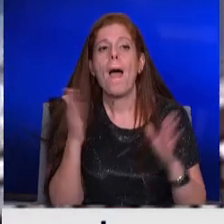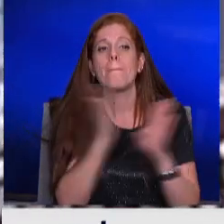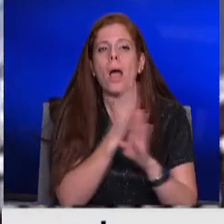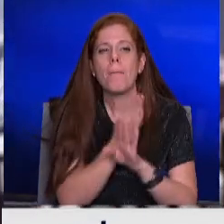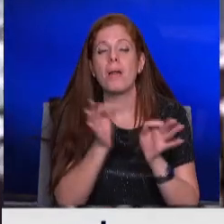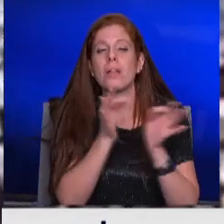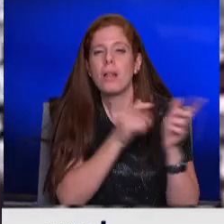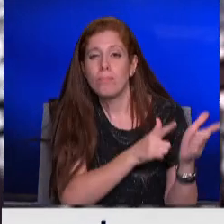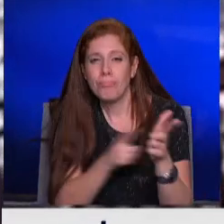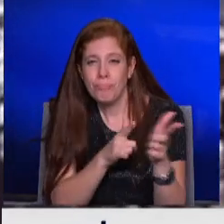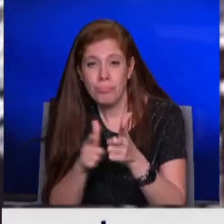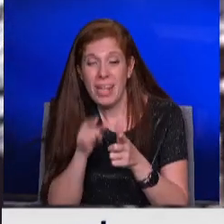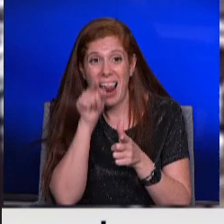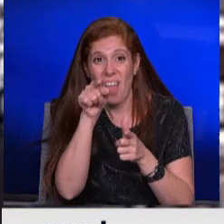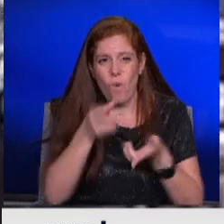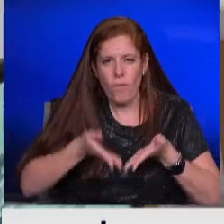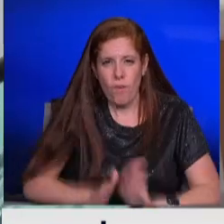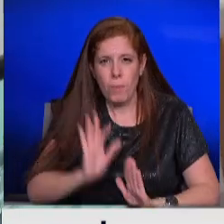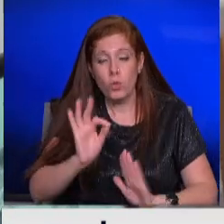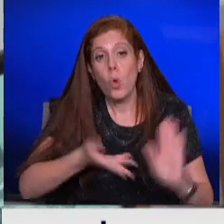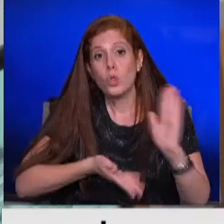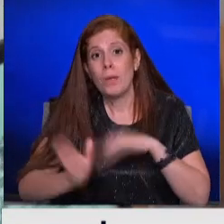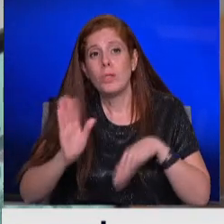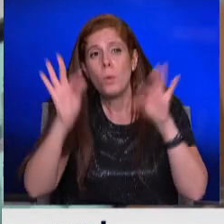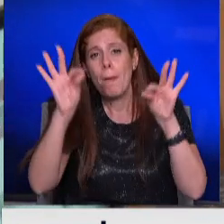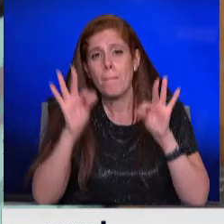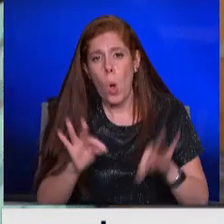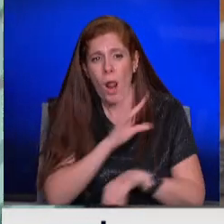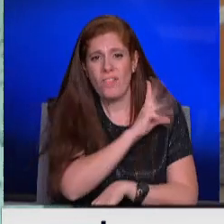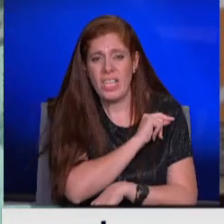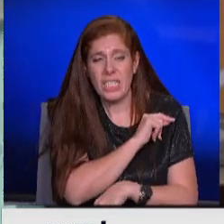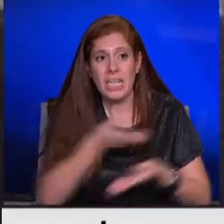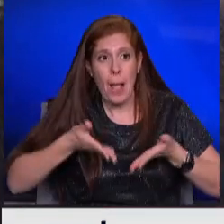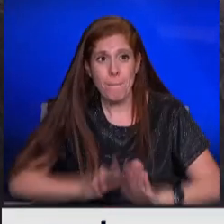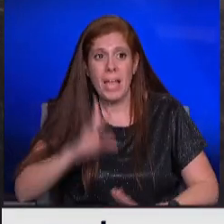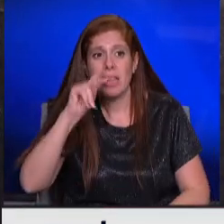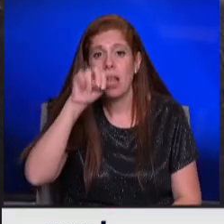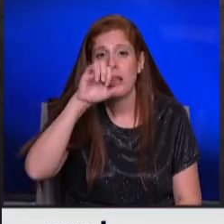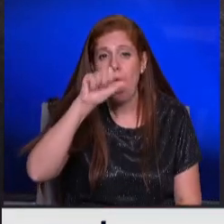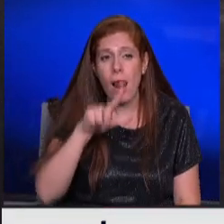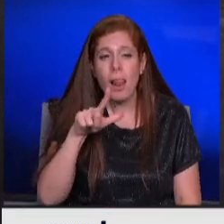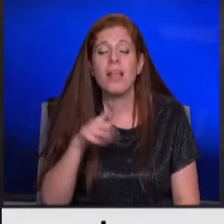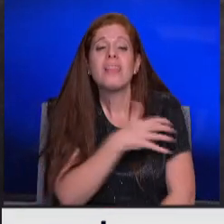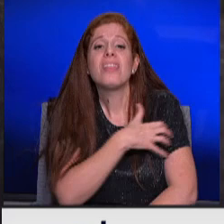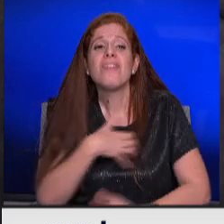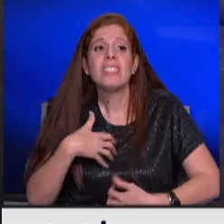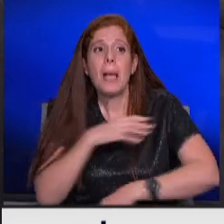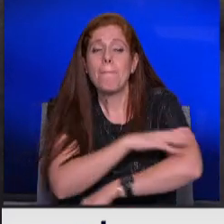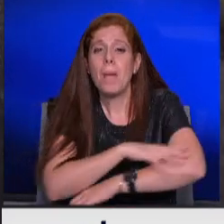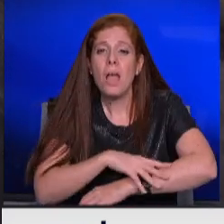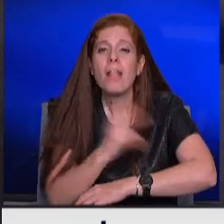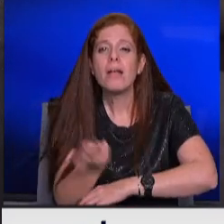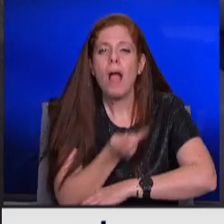בנו כשיצאו ממכולת פלסטינית. הבן, דניאל, נפצע מירי בידו באורח קל.